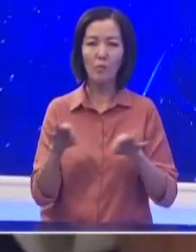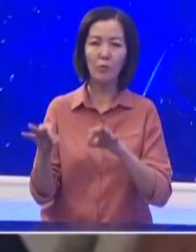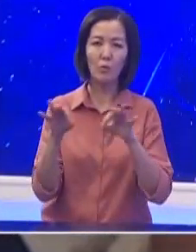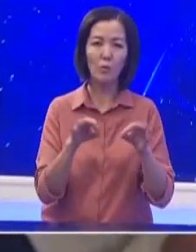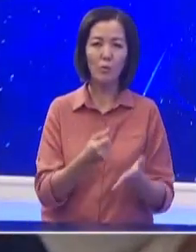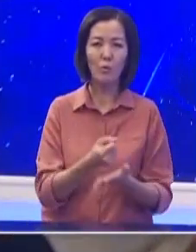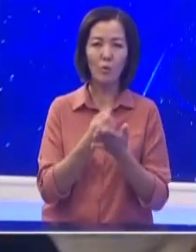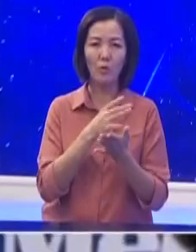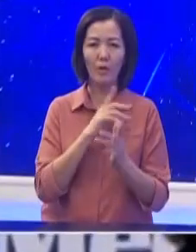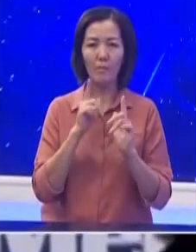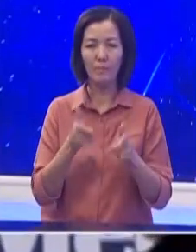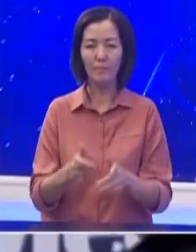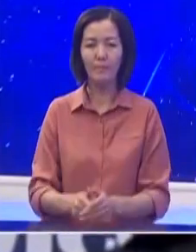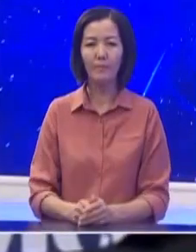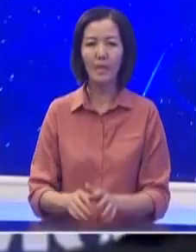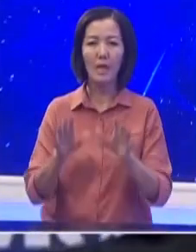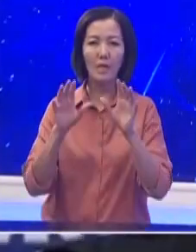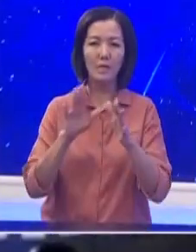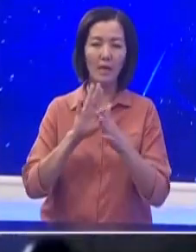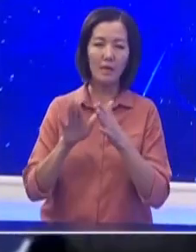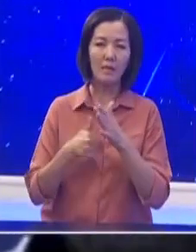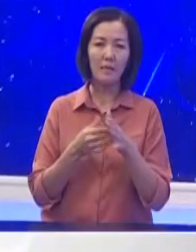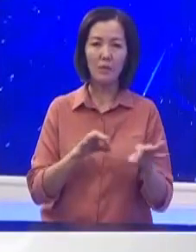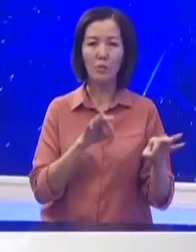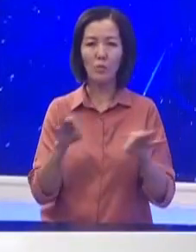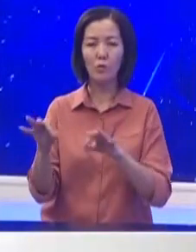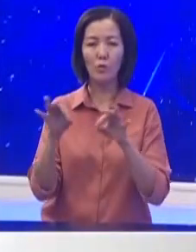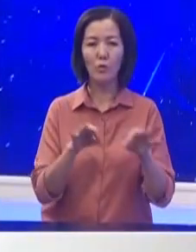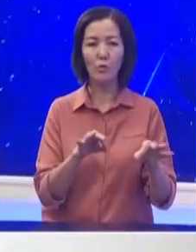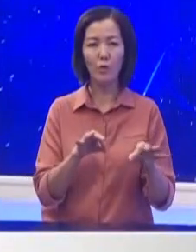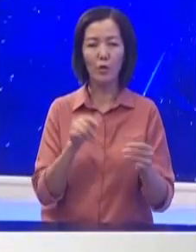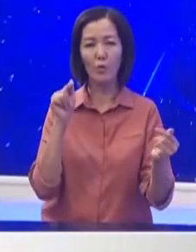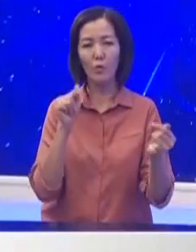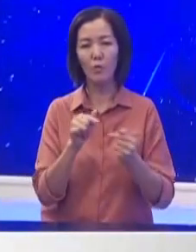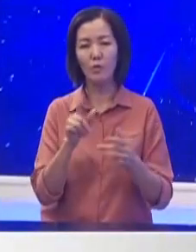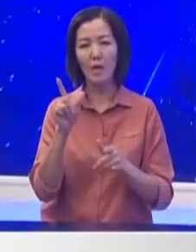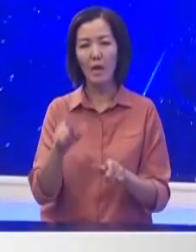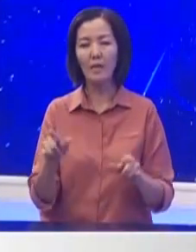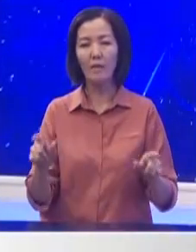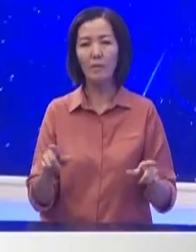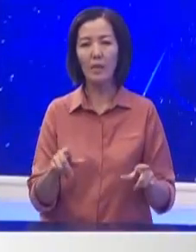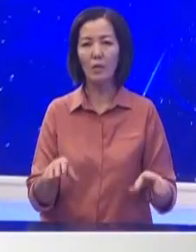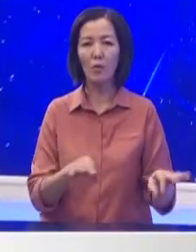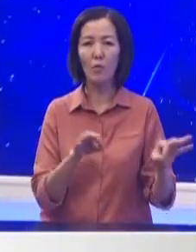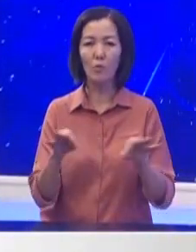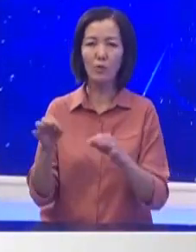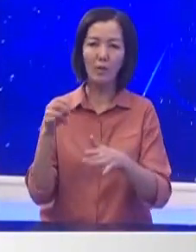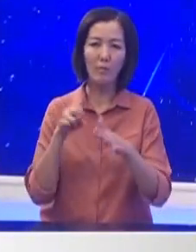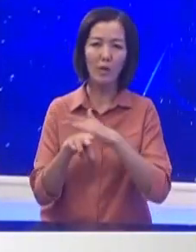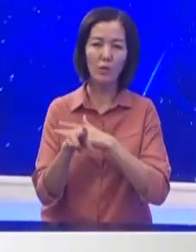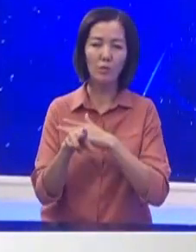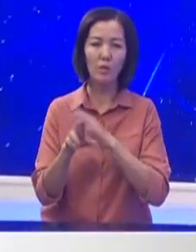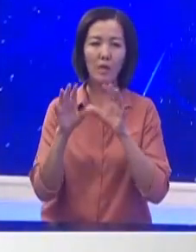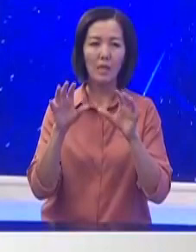қолдады. Заңсыз көші-қонмен және контрабандашылармен күрес аясында біз адамдардың қозғалуының заңды тәсілдерін